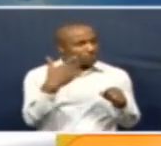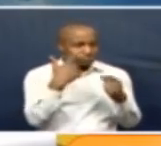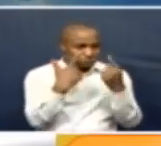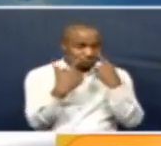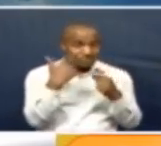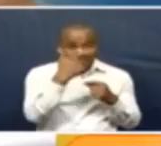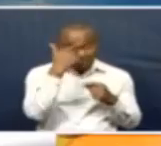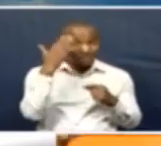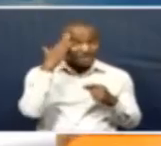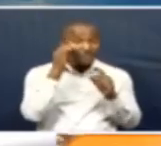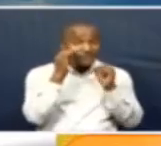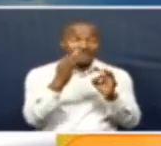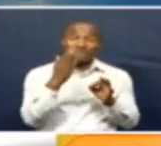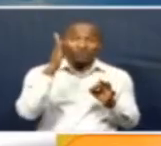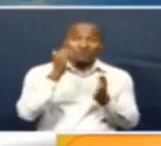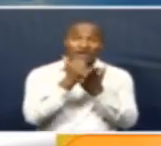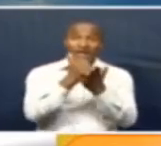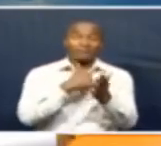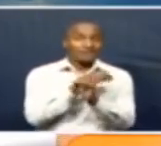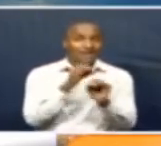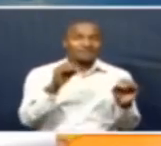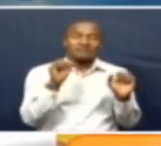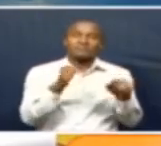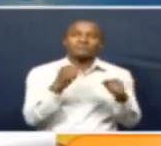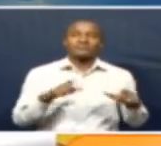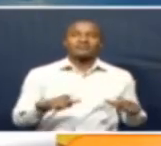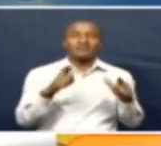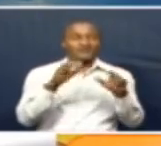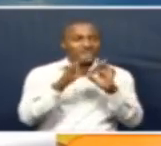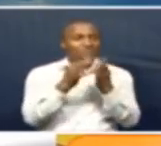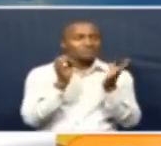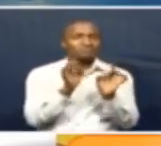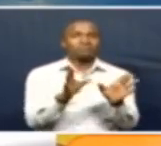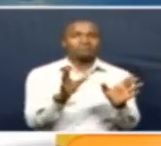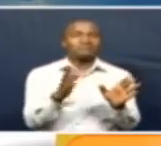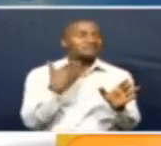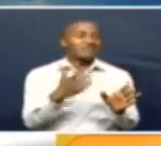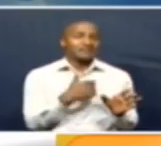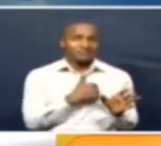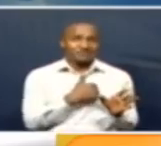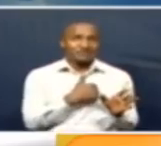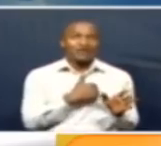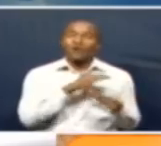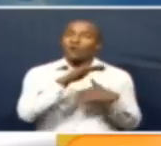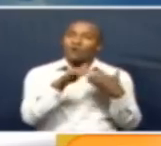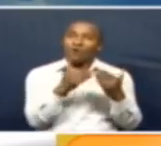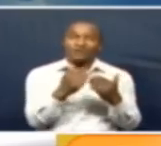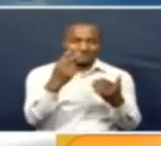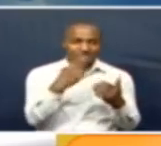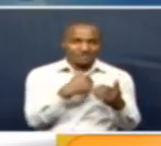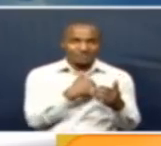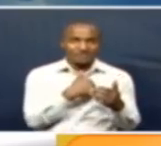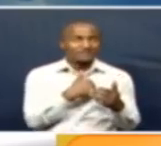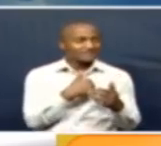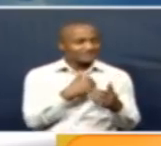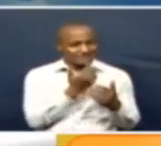sababu ninajua kama si Mungu singelikuwa. Maana hata familia ilinikataa, walikuwa wananichukia, watu wote wanalikuwa wananiona